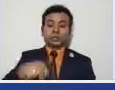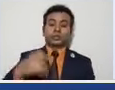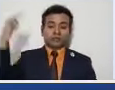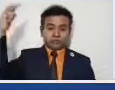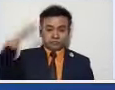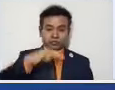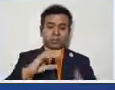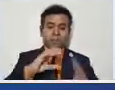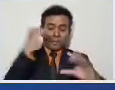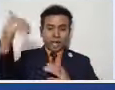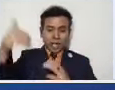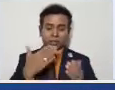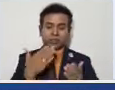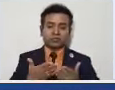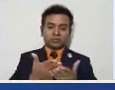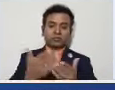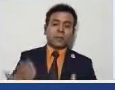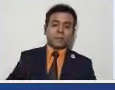16,57,272 জনকে।